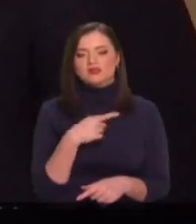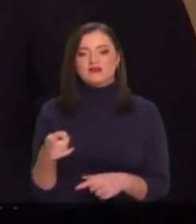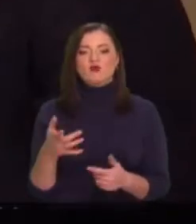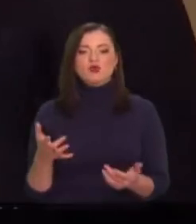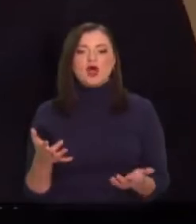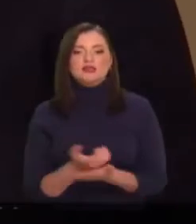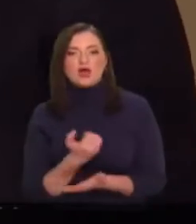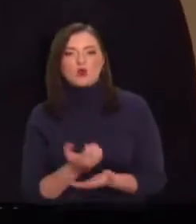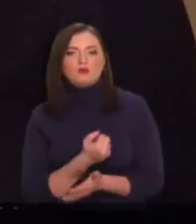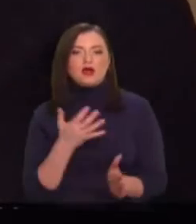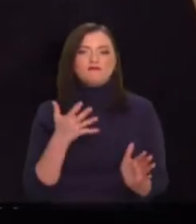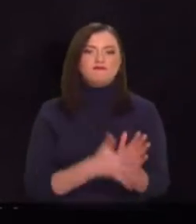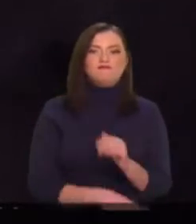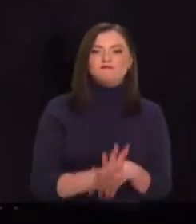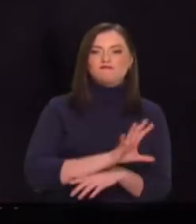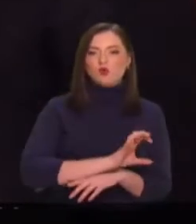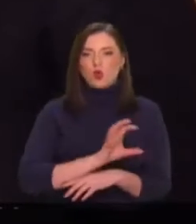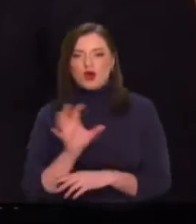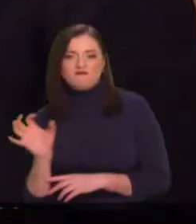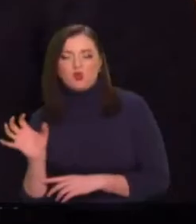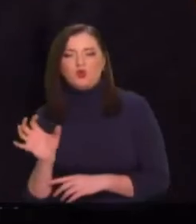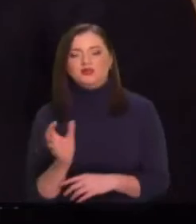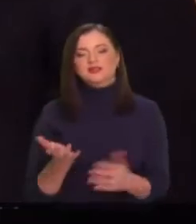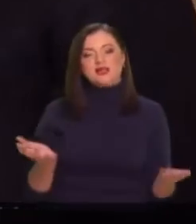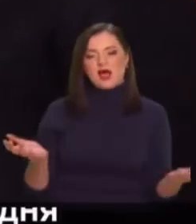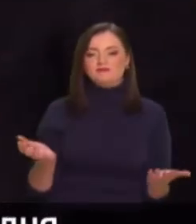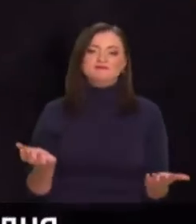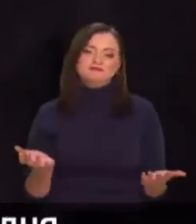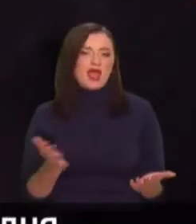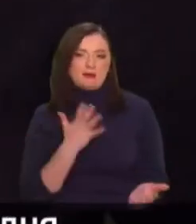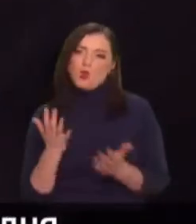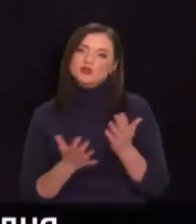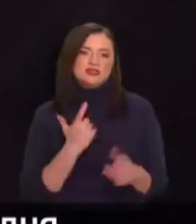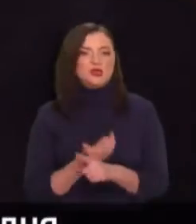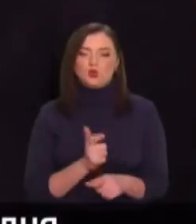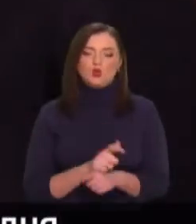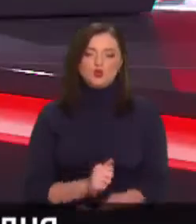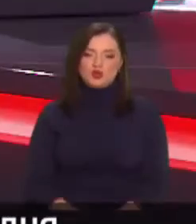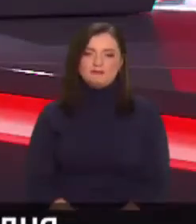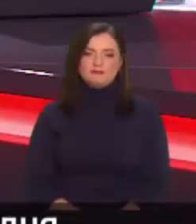заробляє, витрачає, фотографується. Емоційно дуже.